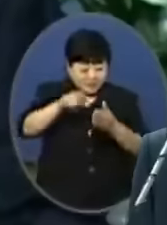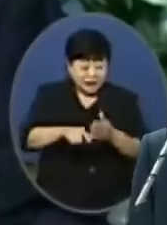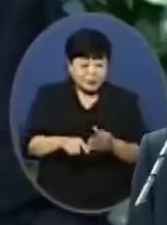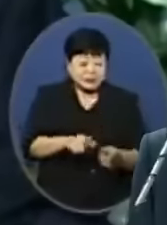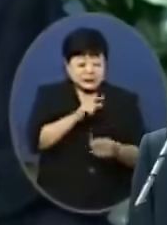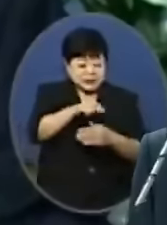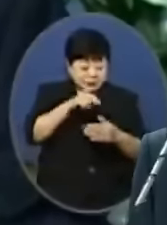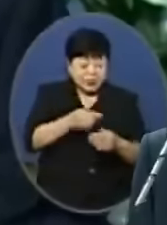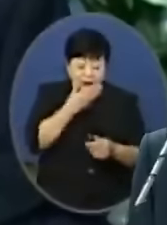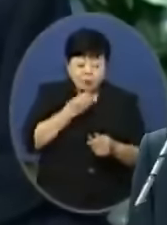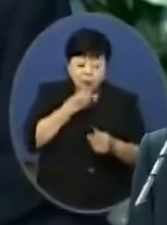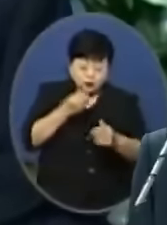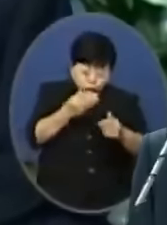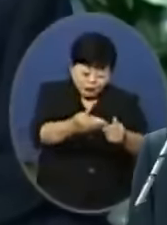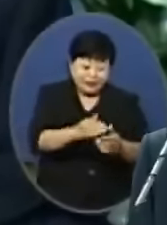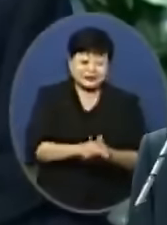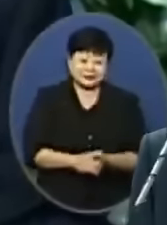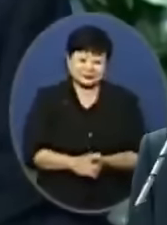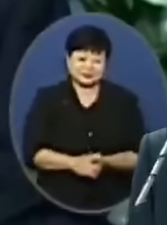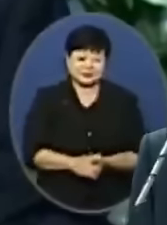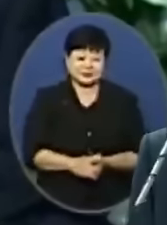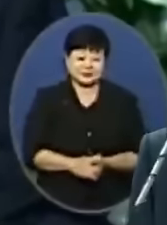여러분의 삶을 행복하게 만들어주겠다.